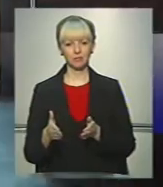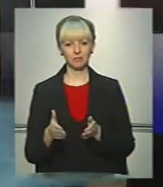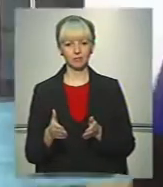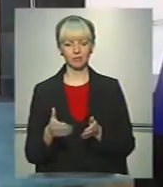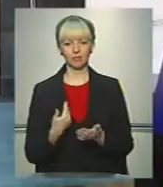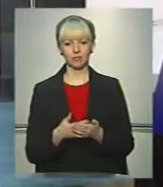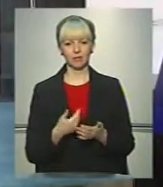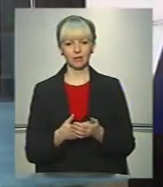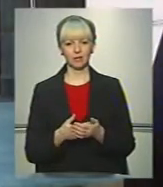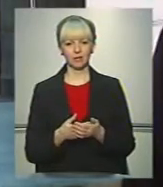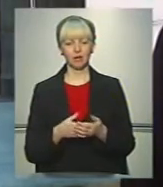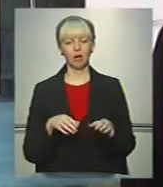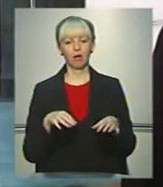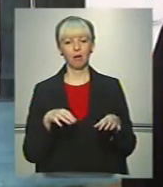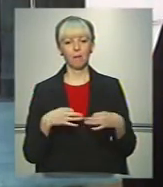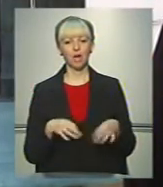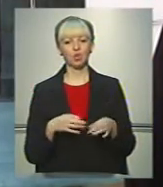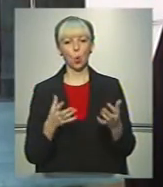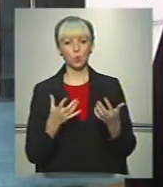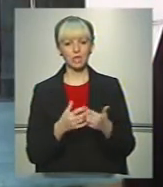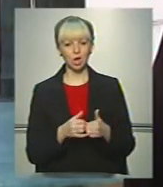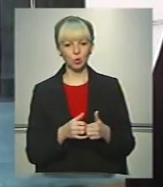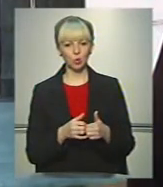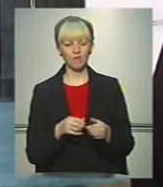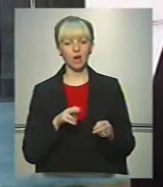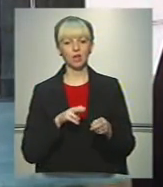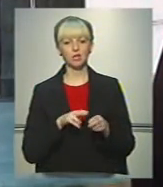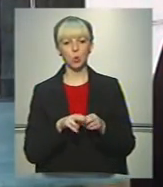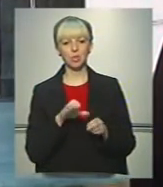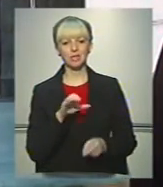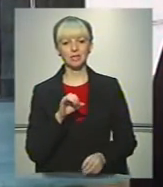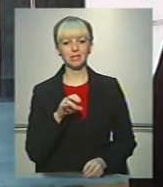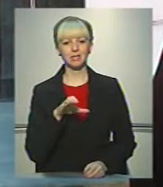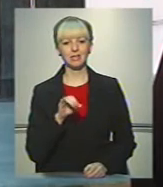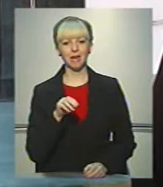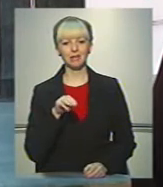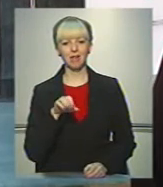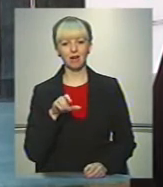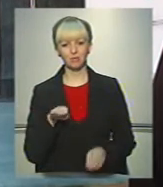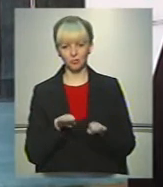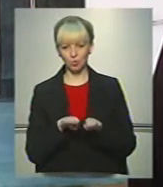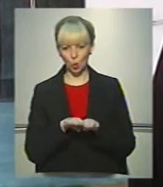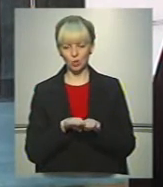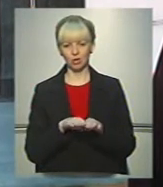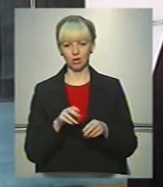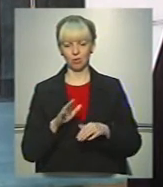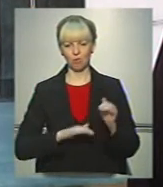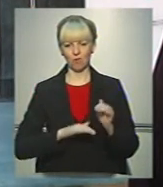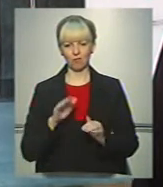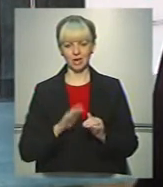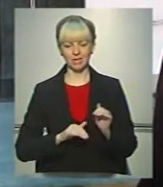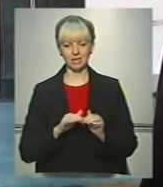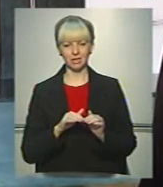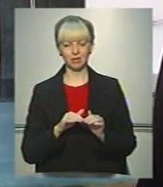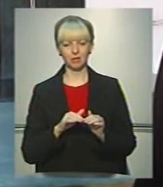праці, наприклад, машинство дільних установок і слюсар-сантехнік, схожі професії, помічник машиніста, слюсар з ремонту